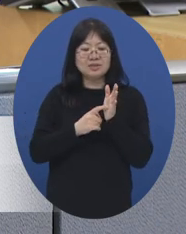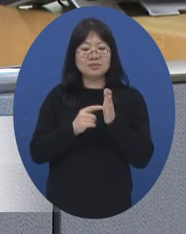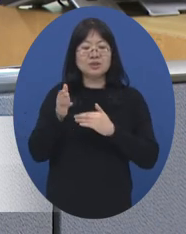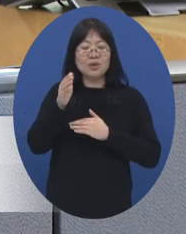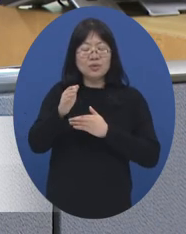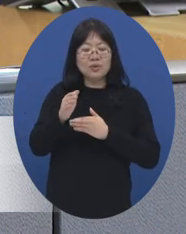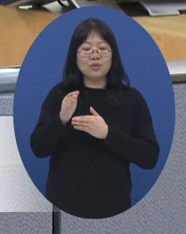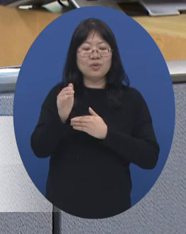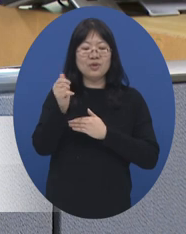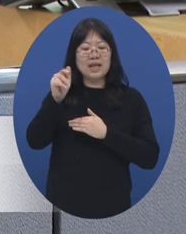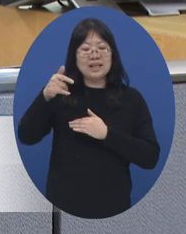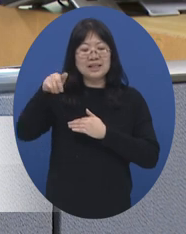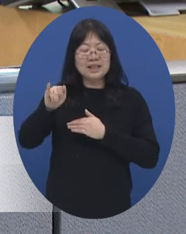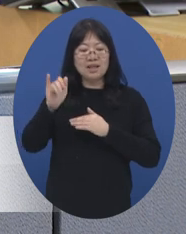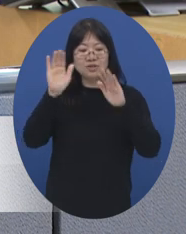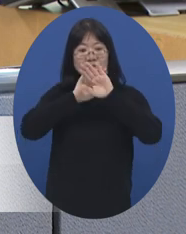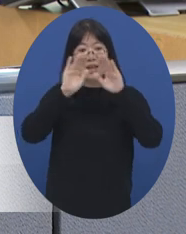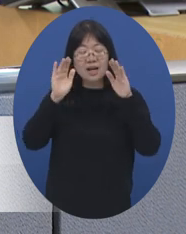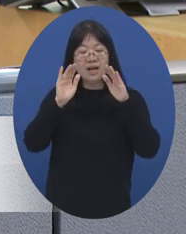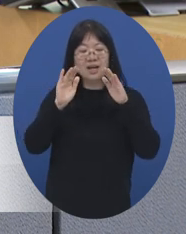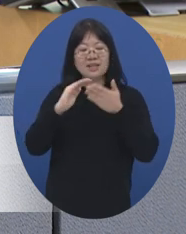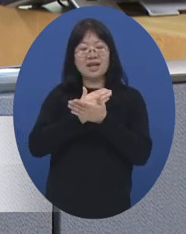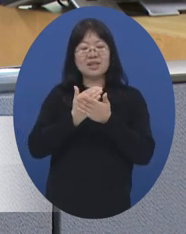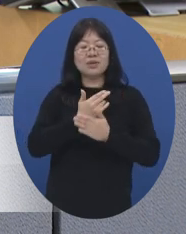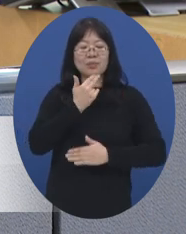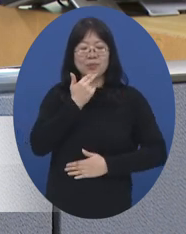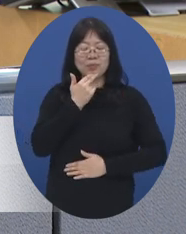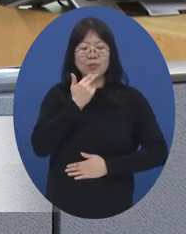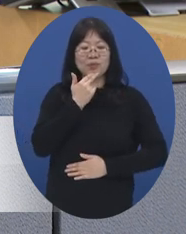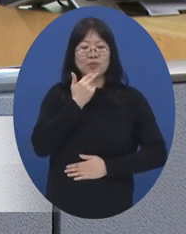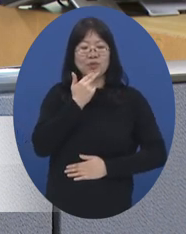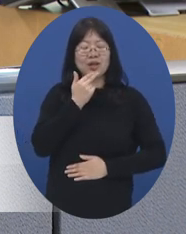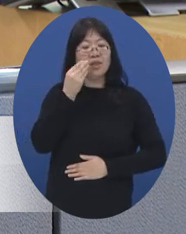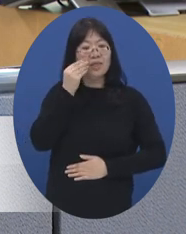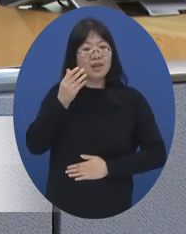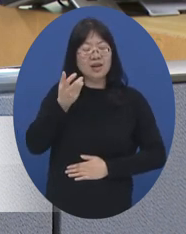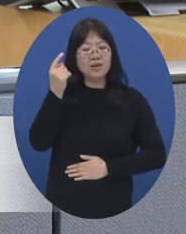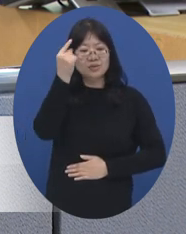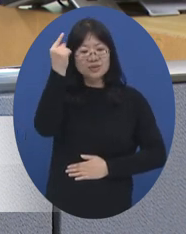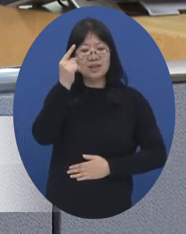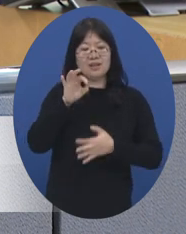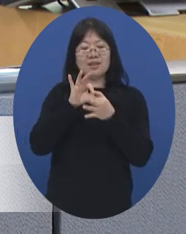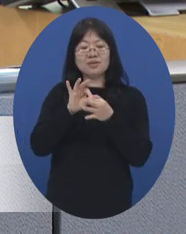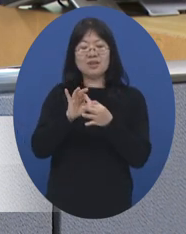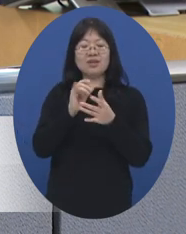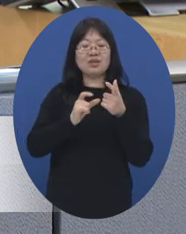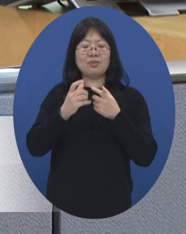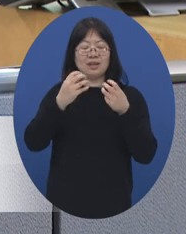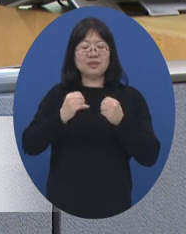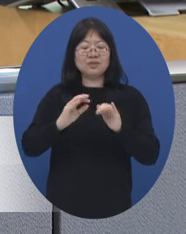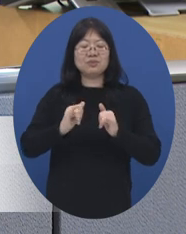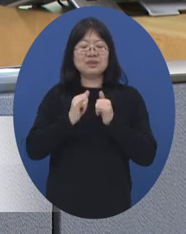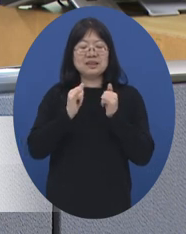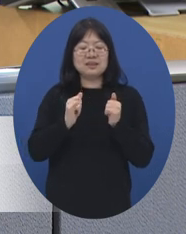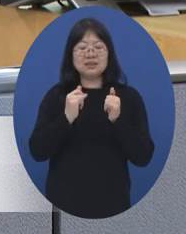헬기가 주 야간을 가리지 않고 순행하면서 좀 더